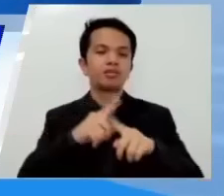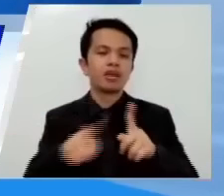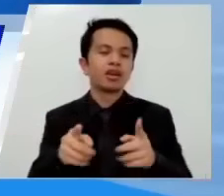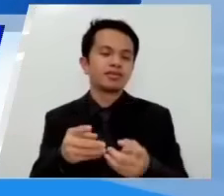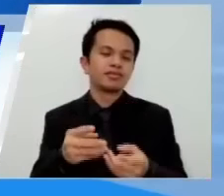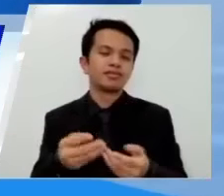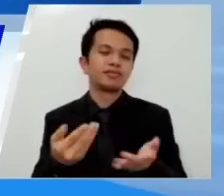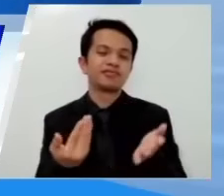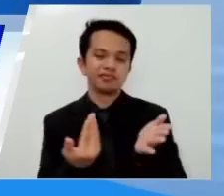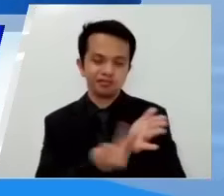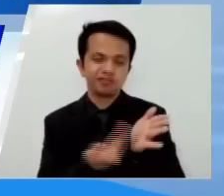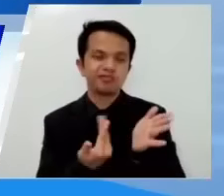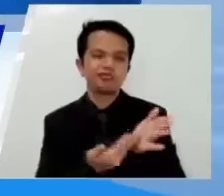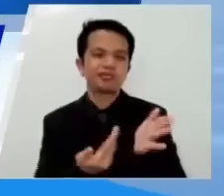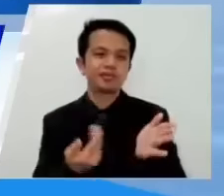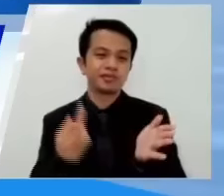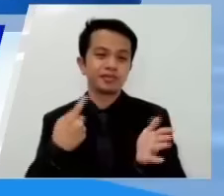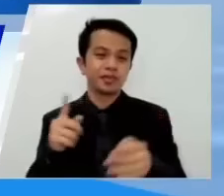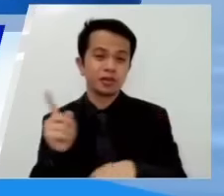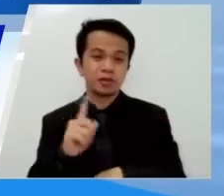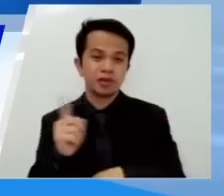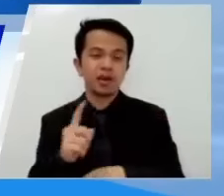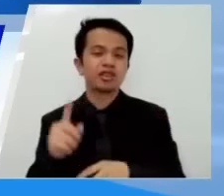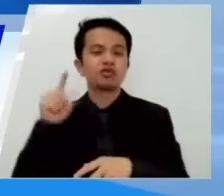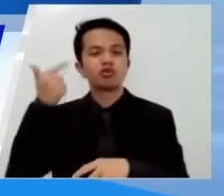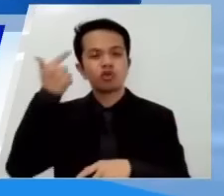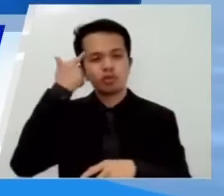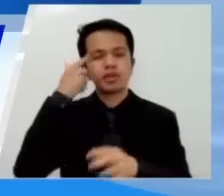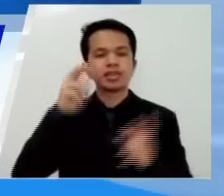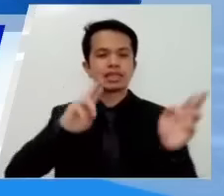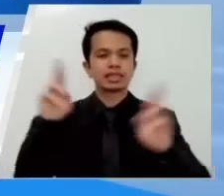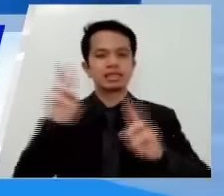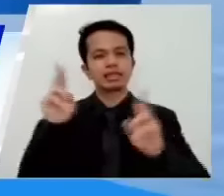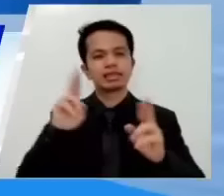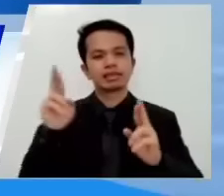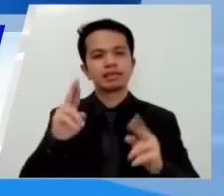that the government is ready